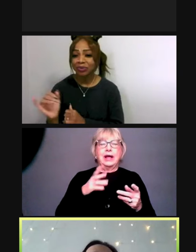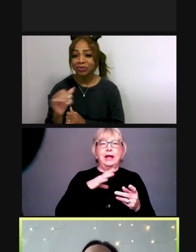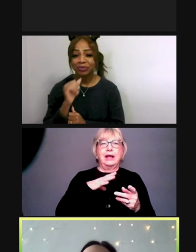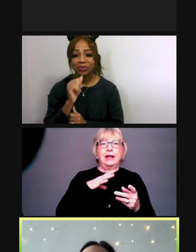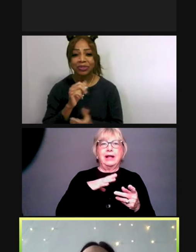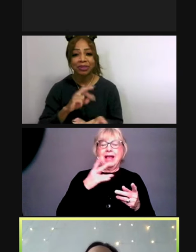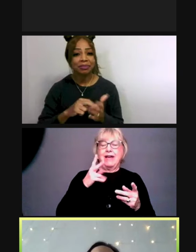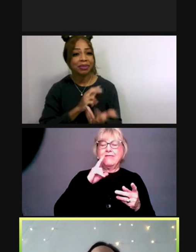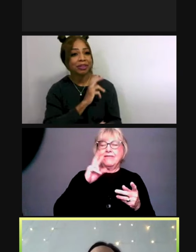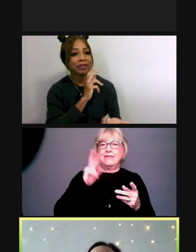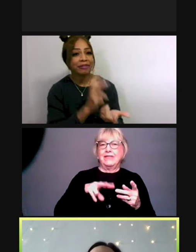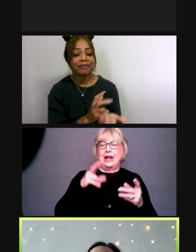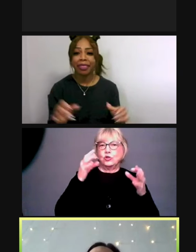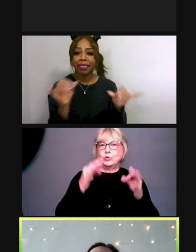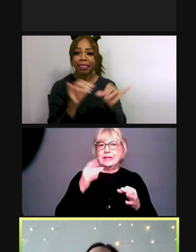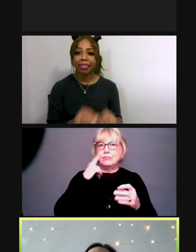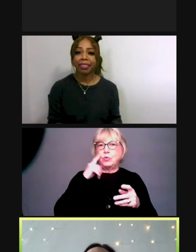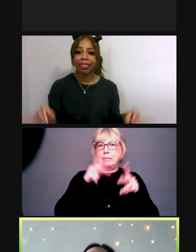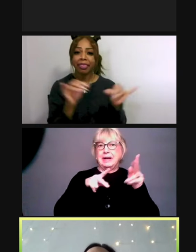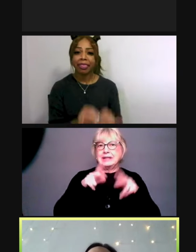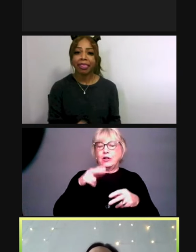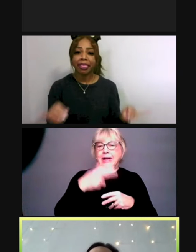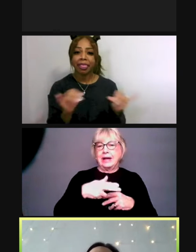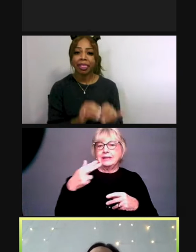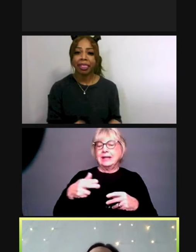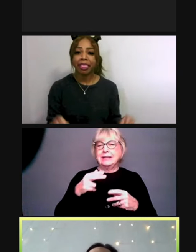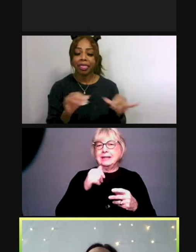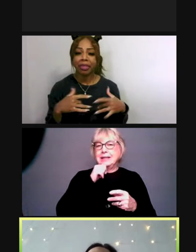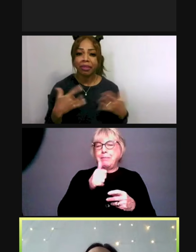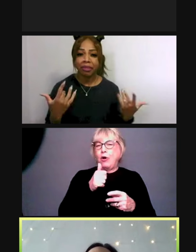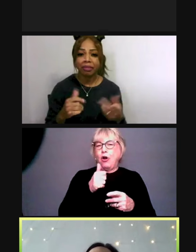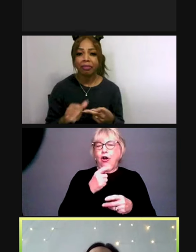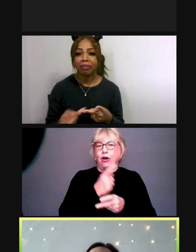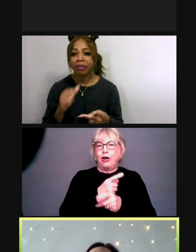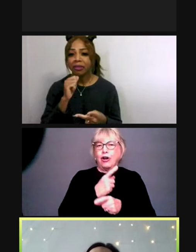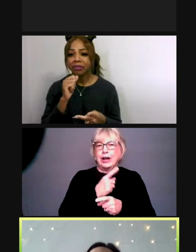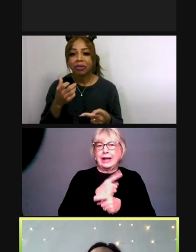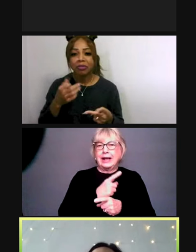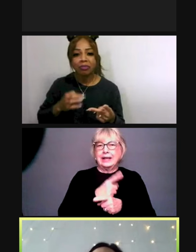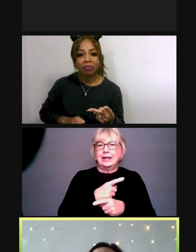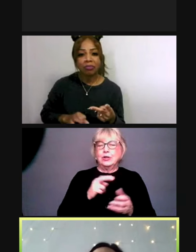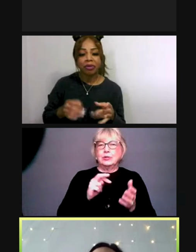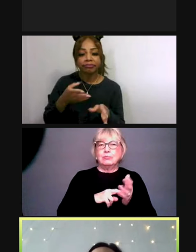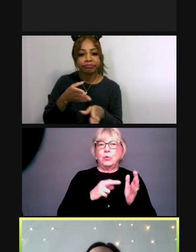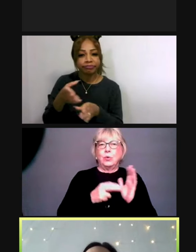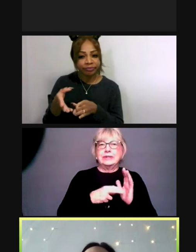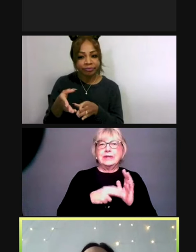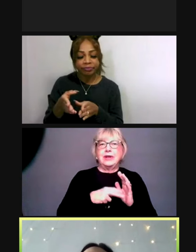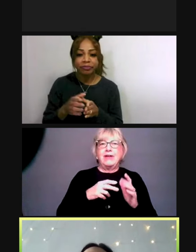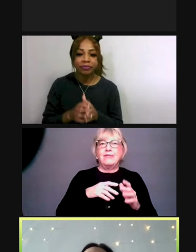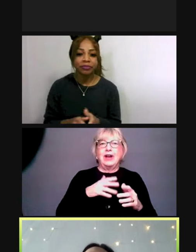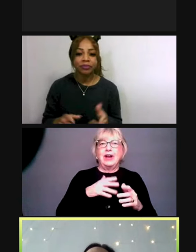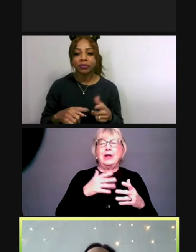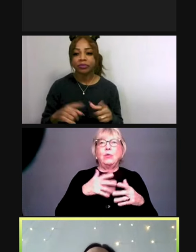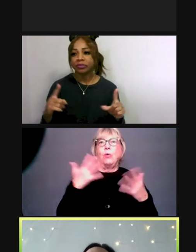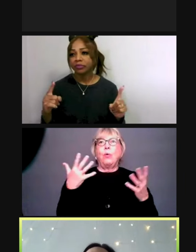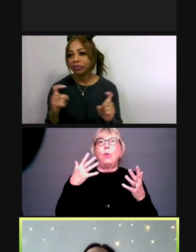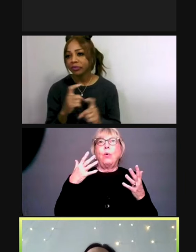justice pour les personnes handicapées est désordonnée, elle n pas vraiment censée s'intégrer aux structures traditionnelles